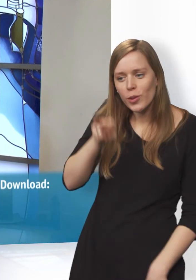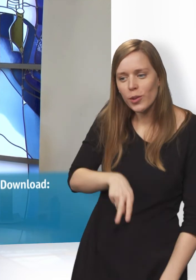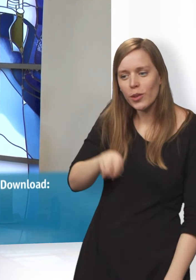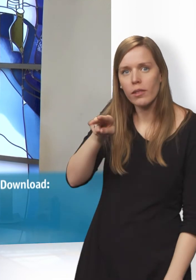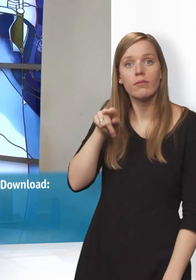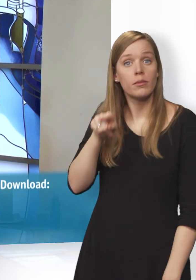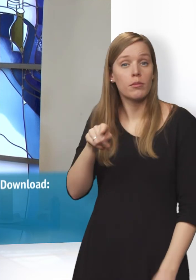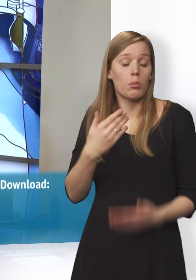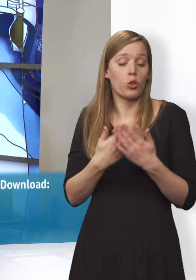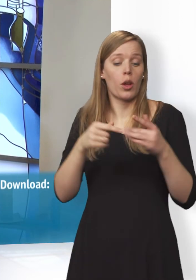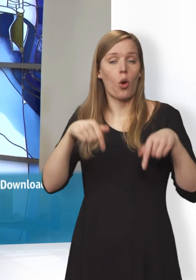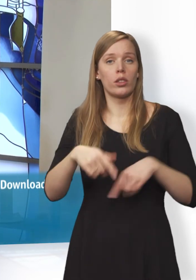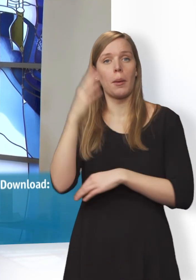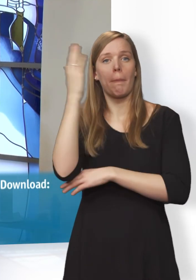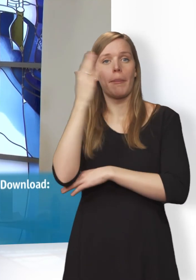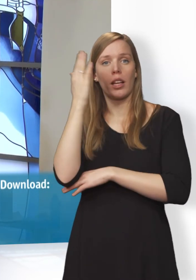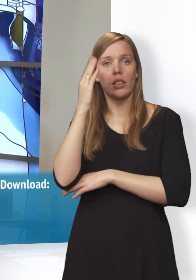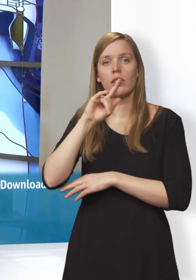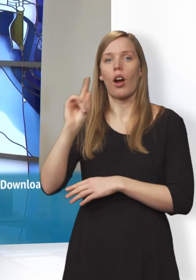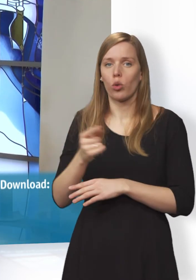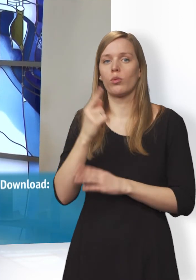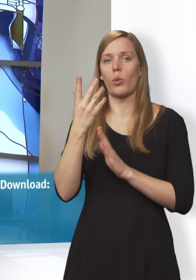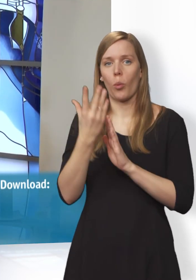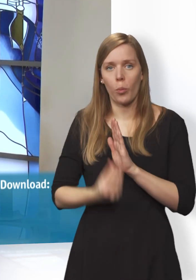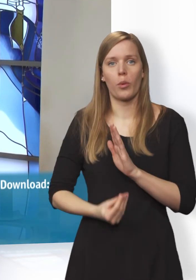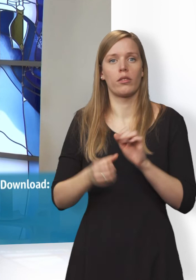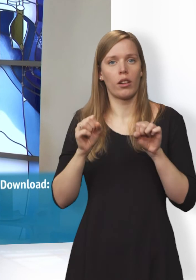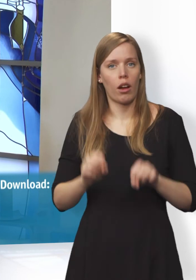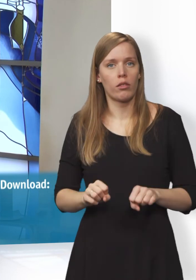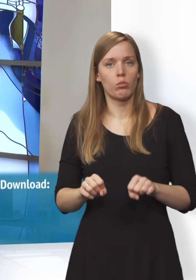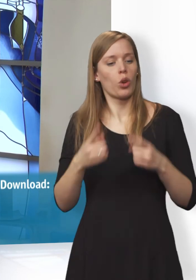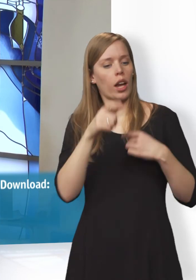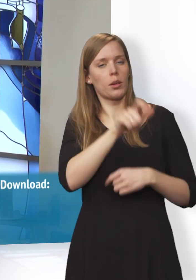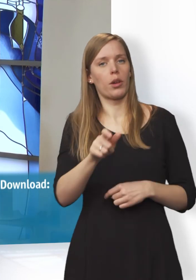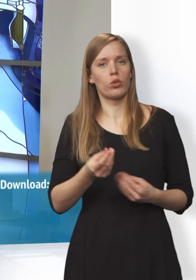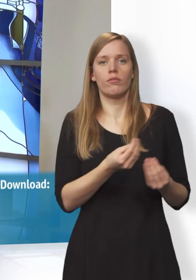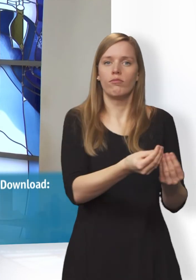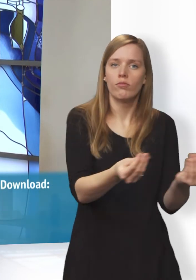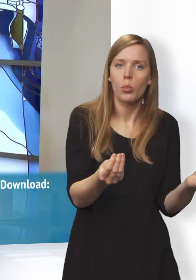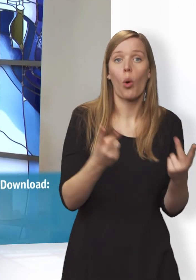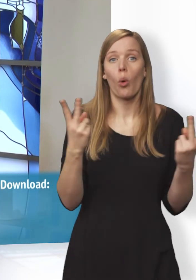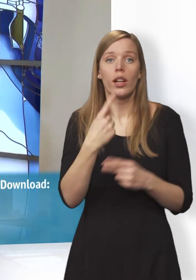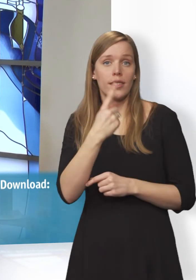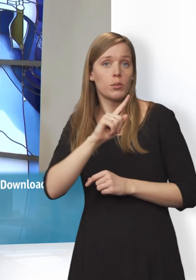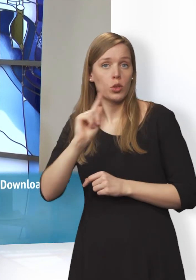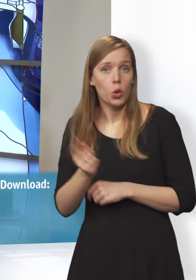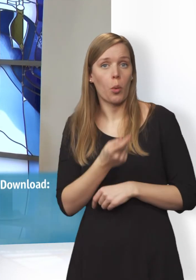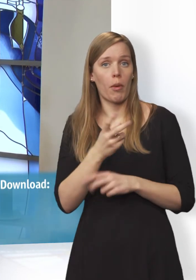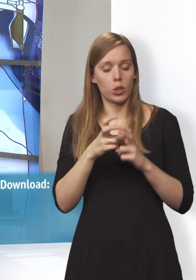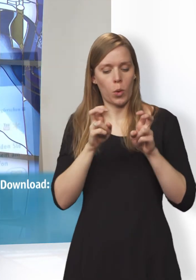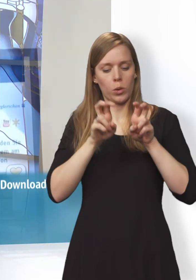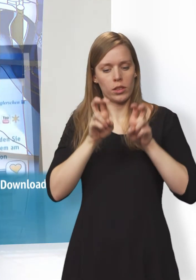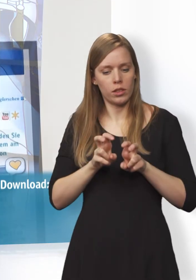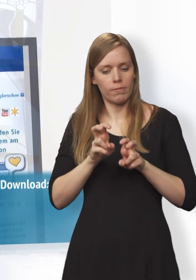auch die predigt des heutigen gottesdienstes herunterladen um sie weiter zu geben oder selber noch einmal zu